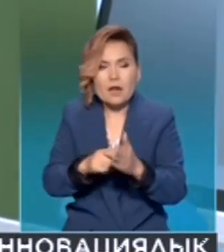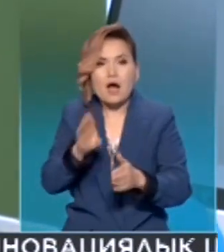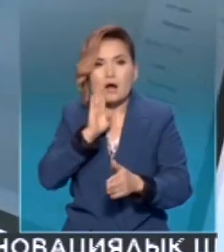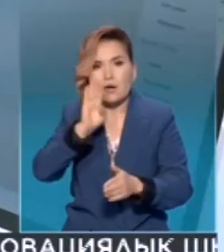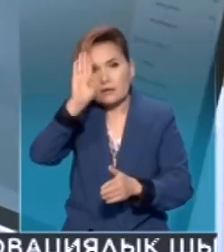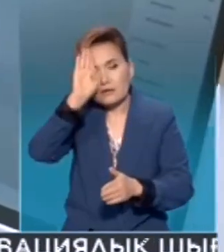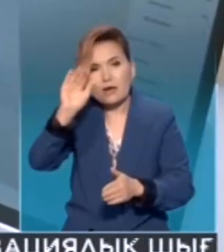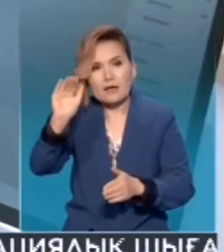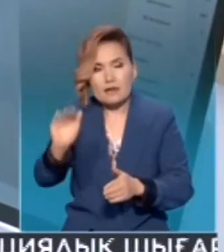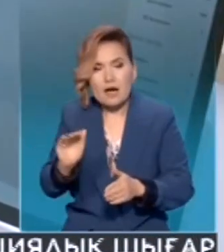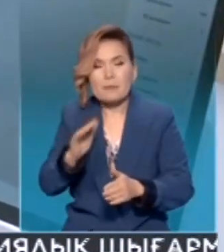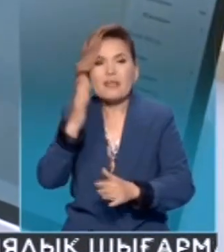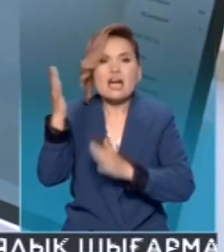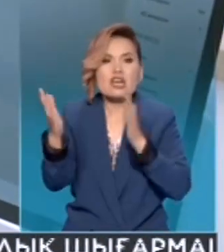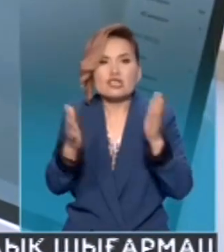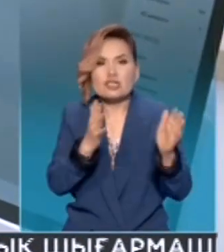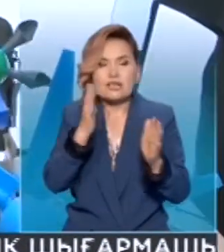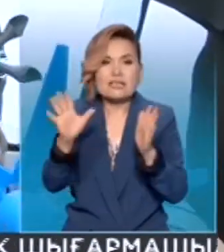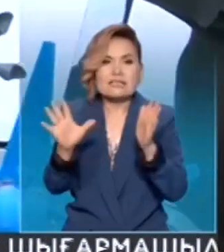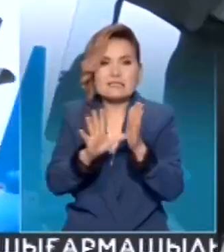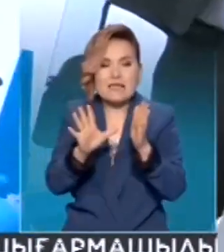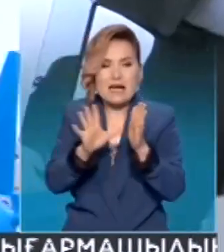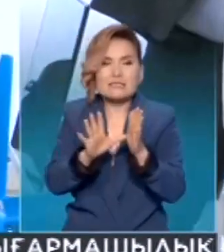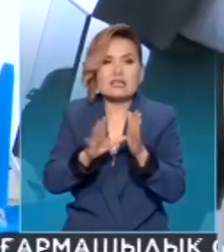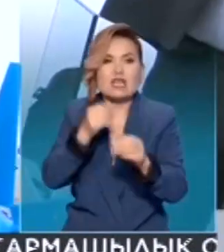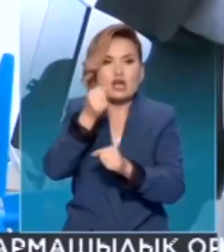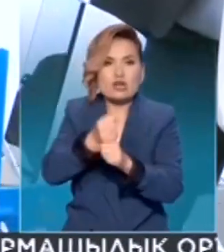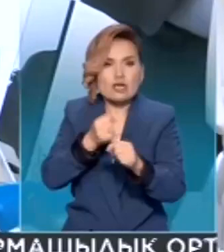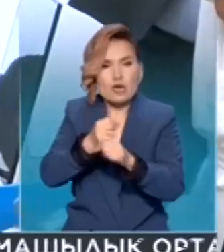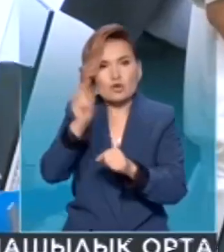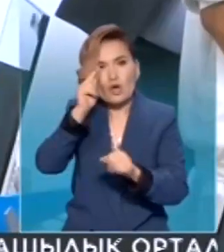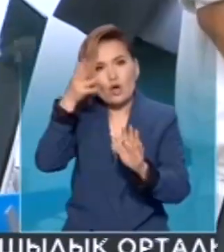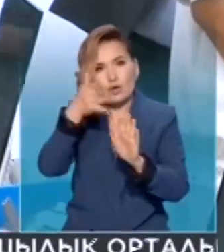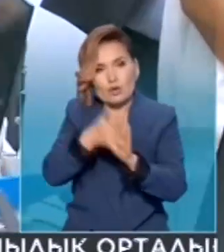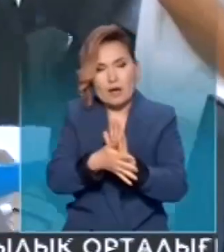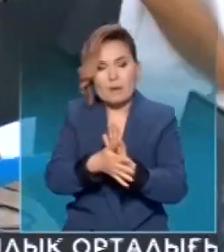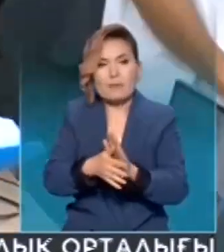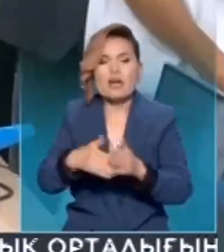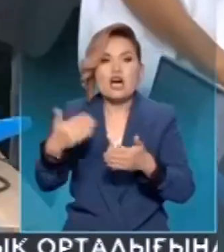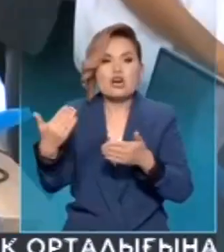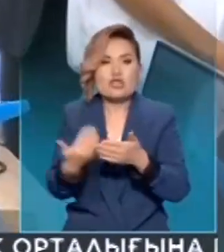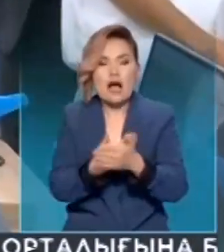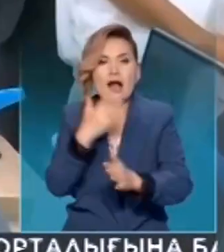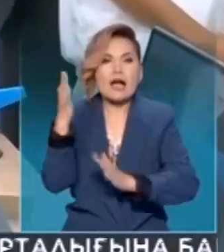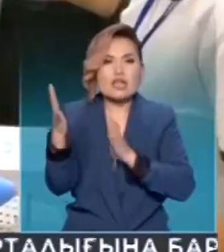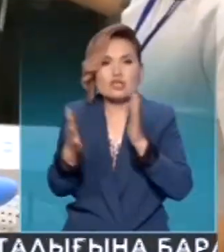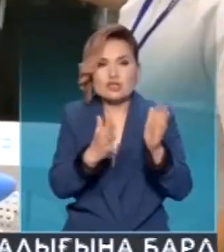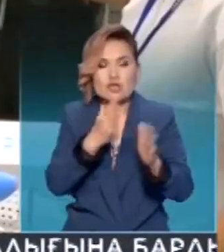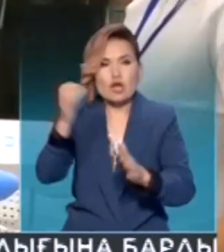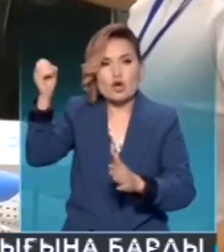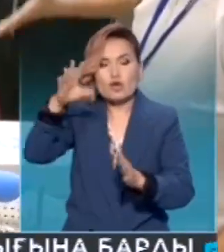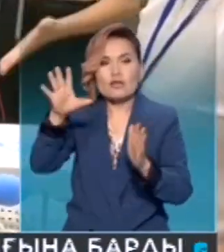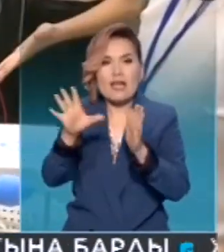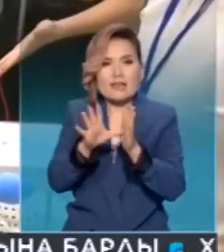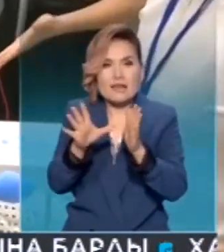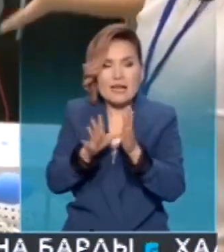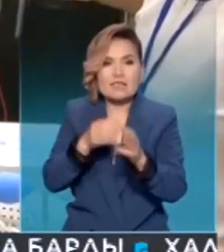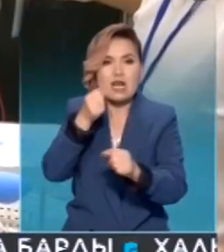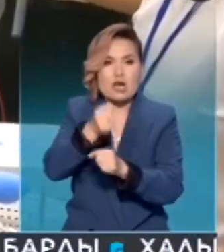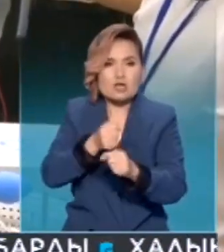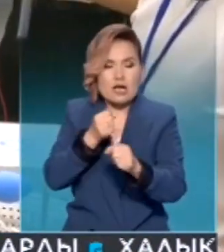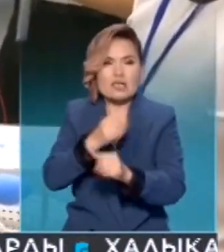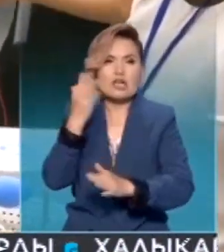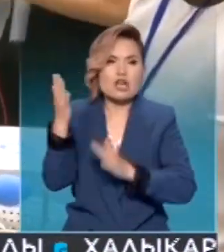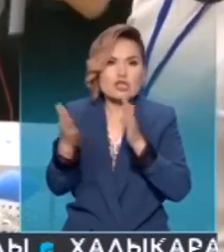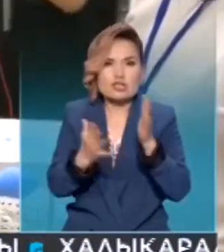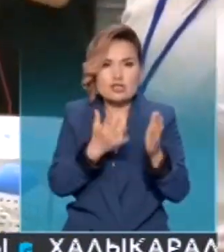жігіттер жел станциясын жасауды үйреніп жатыр. Жаңартылатын энергия көздерін біз осы зертханада зерттейміз. Жалпы бізде жел